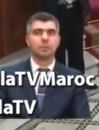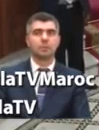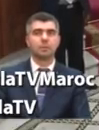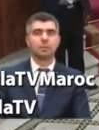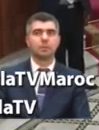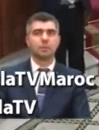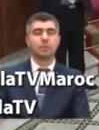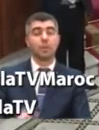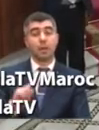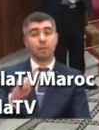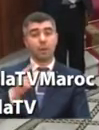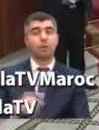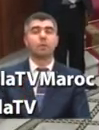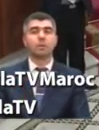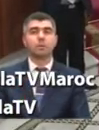اولا